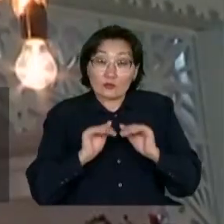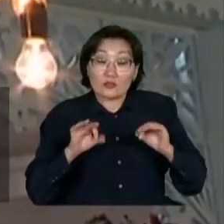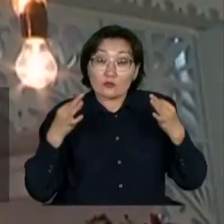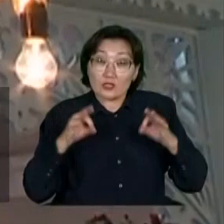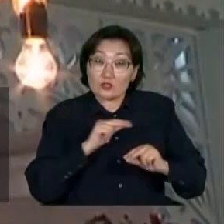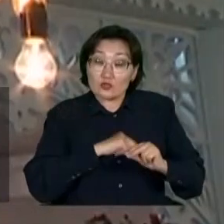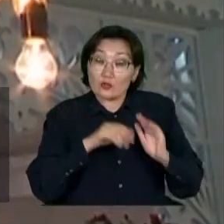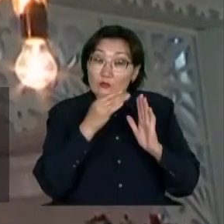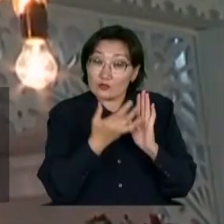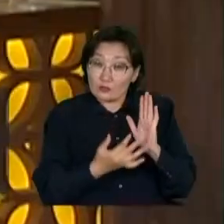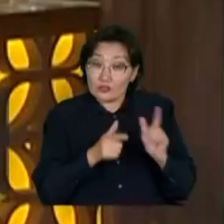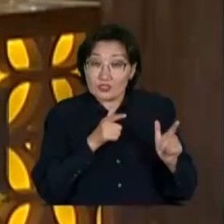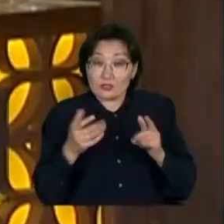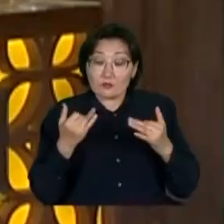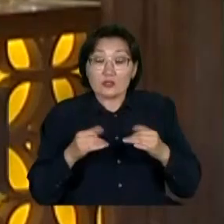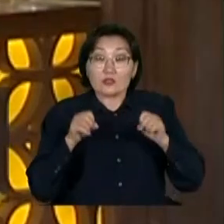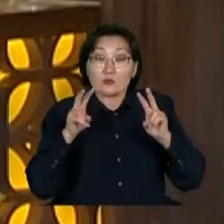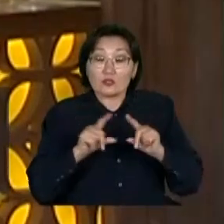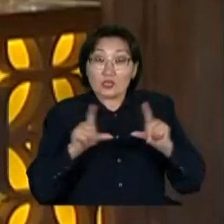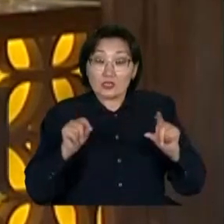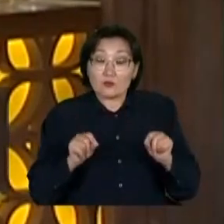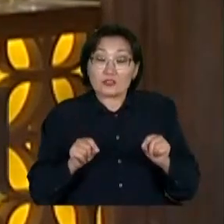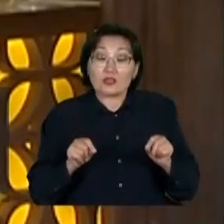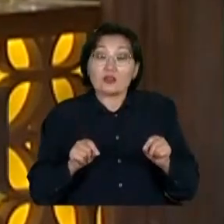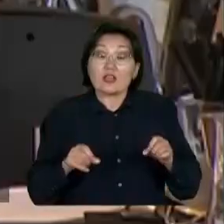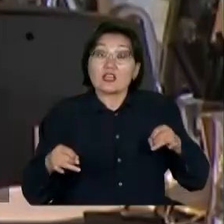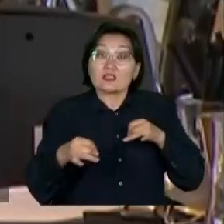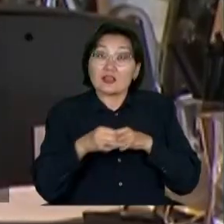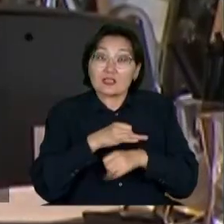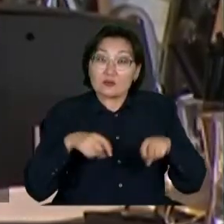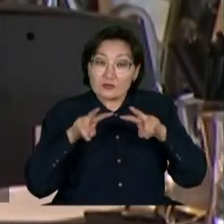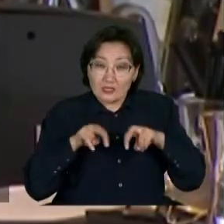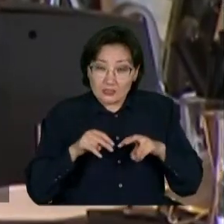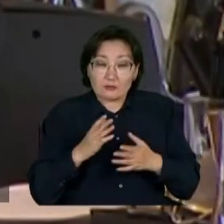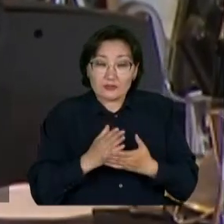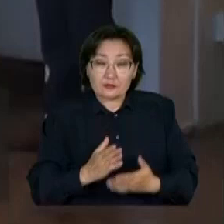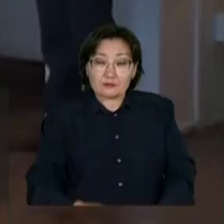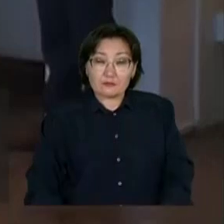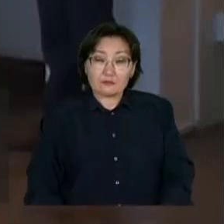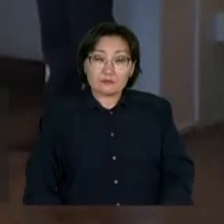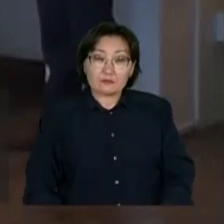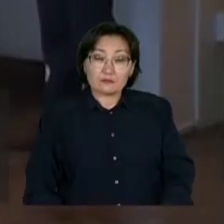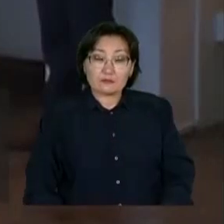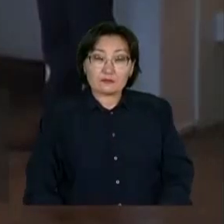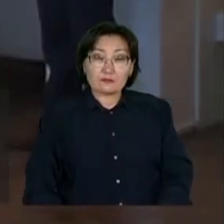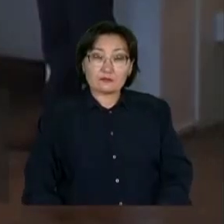етілетін жұмыс тізімі әзірленіп, қазір мүдделі мемлекеттік органдармен қарастырылып жатыр. Әйгерім Пернебек, Ернат Болатбек, Алматы телеарнасы.